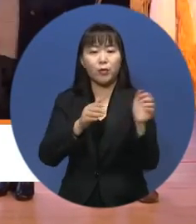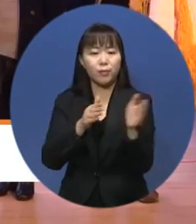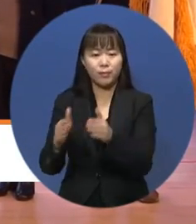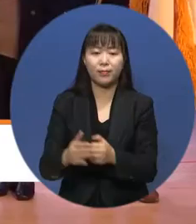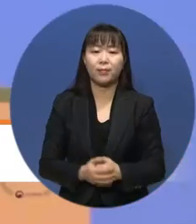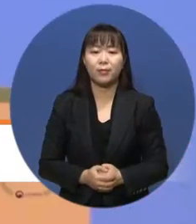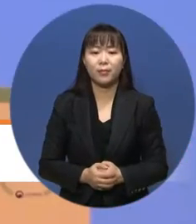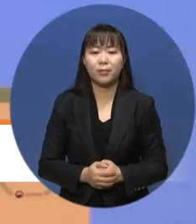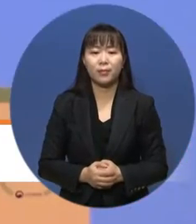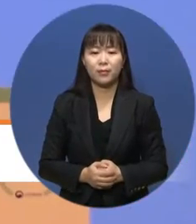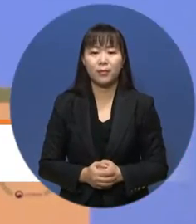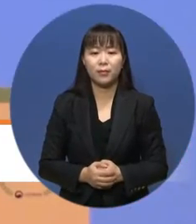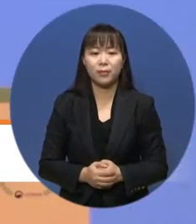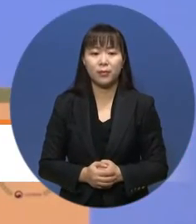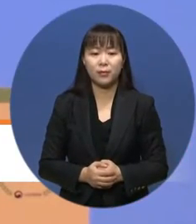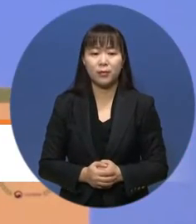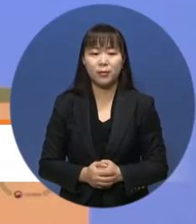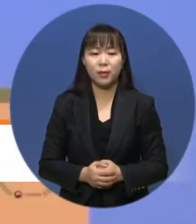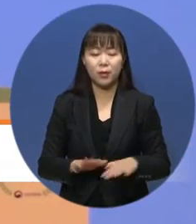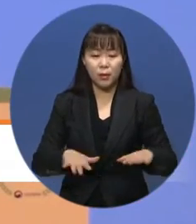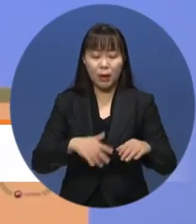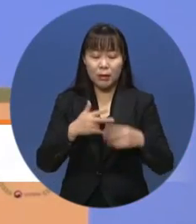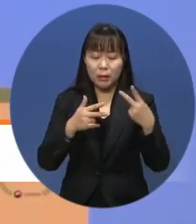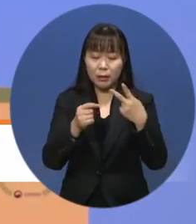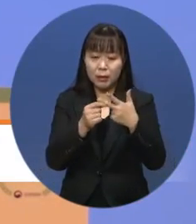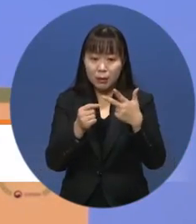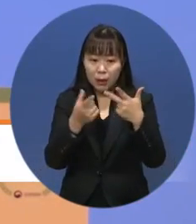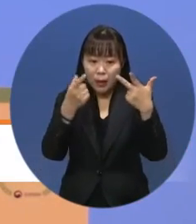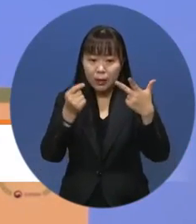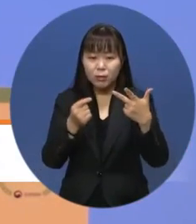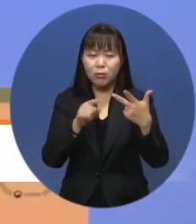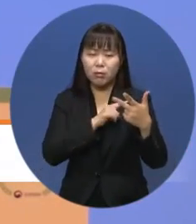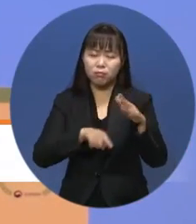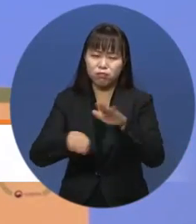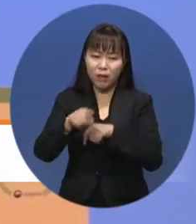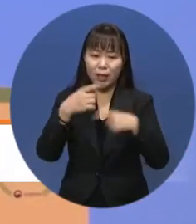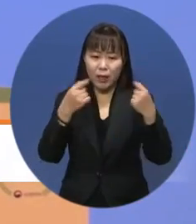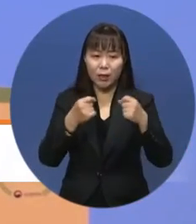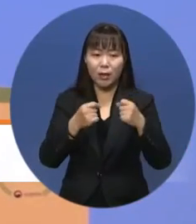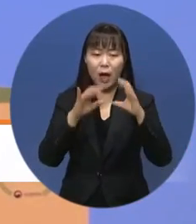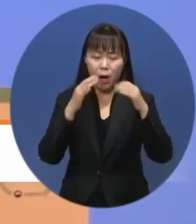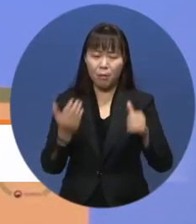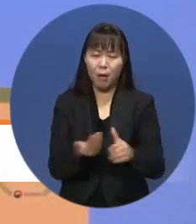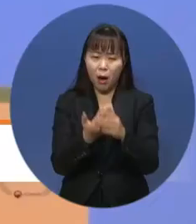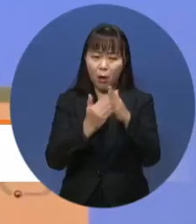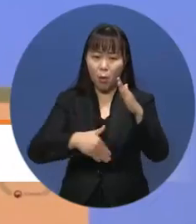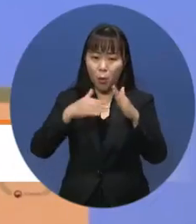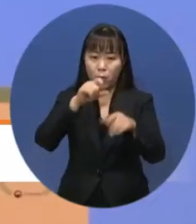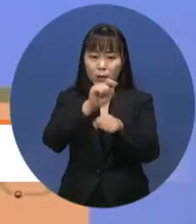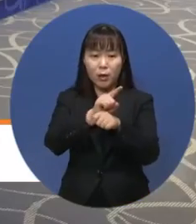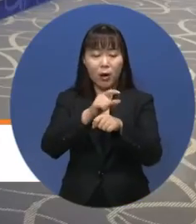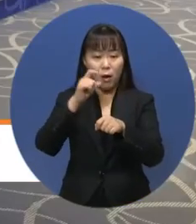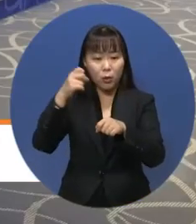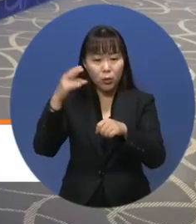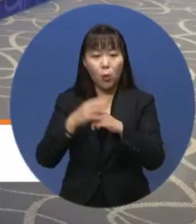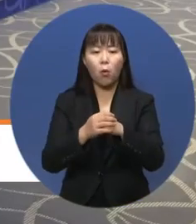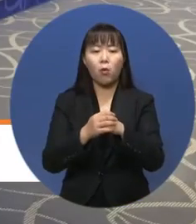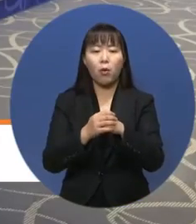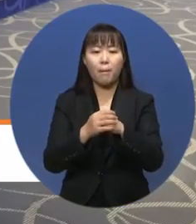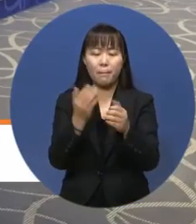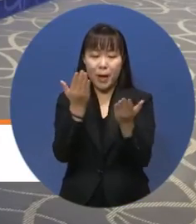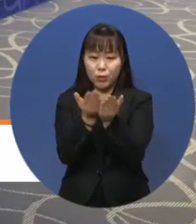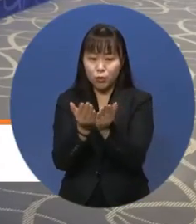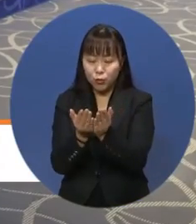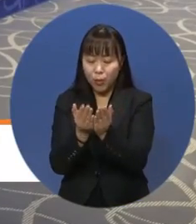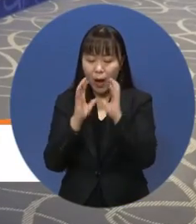마련했습니다. 민선 7기를 맞아 최우선으로 추진한 보육의 공공성 강화와 수요자 중심의 맞춤형 보육